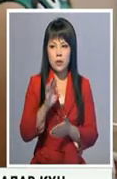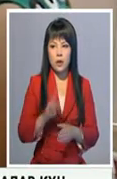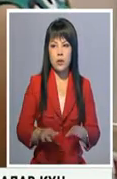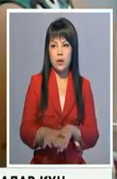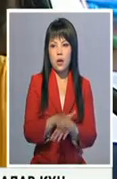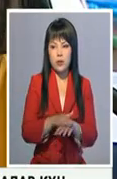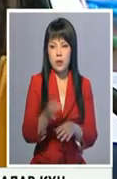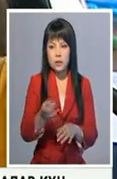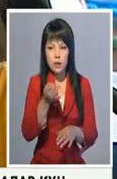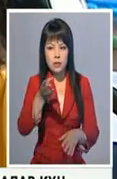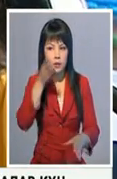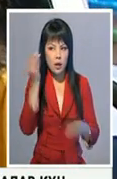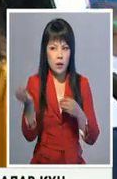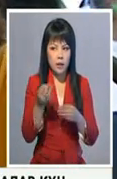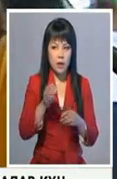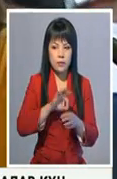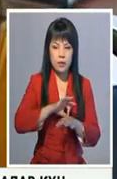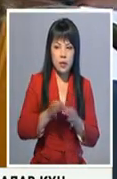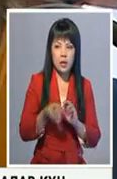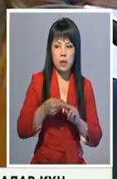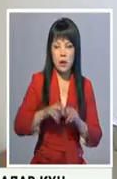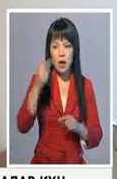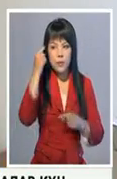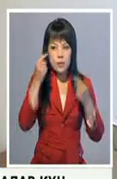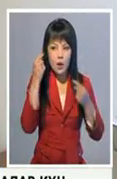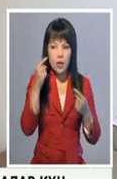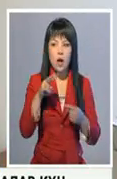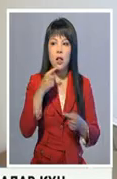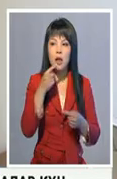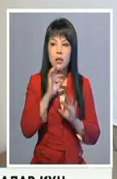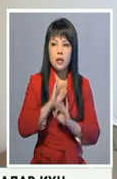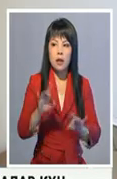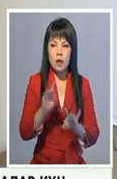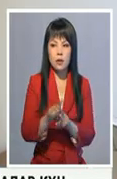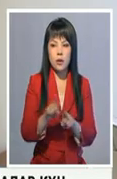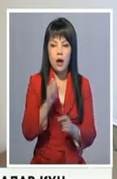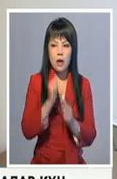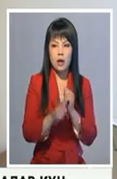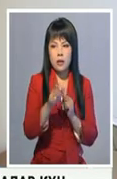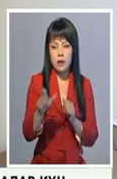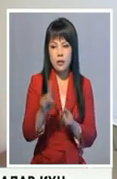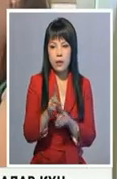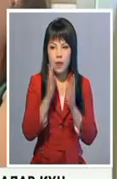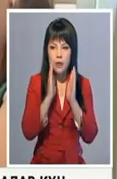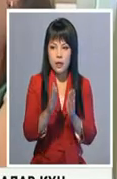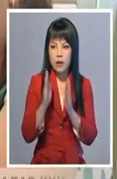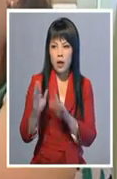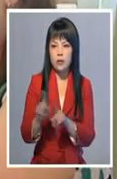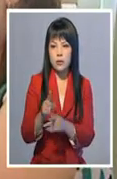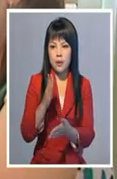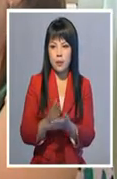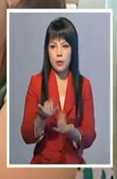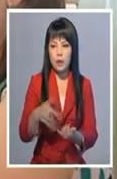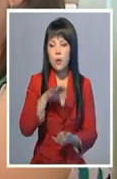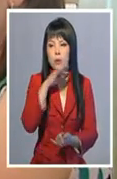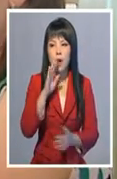ортаға бейімдеу жұмысы жақсы жолға қойылған. Ол үшін психолог, логопед мамандары әр баламен жеке-жеке жұмыс істейді. Көп бала бізде